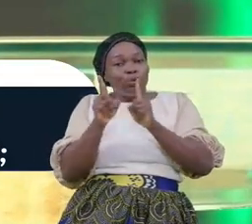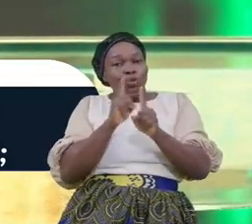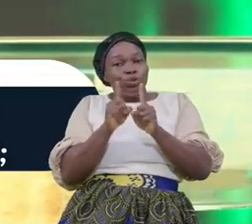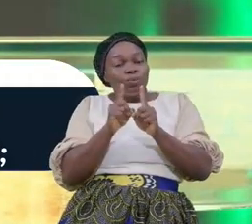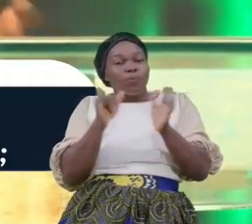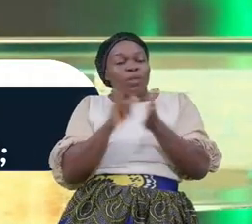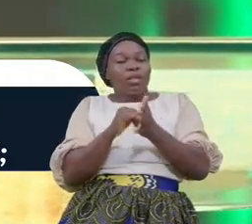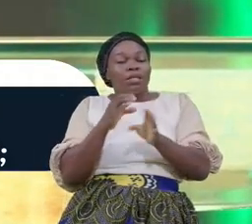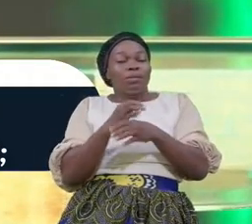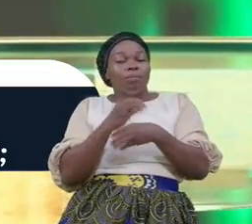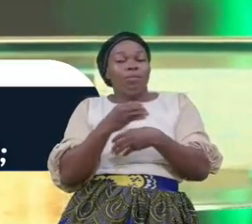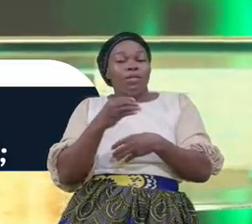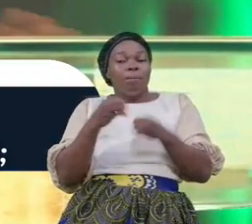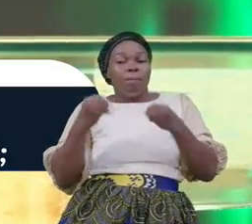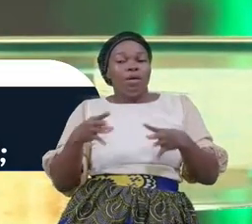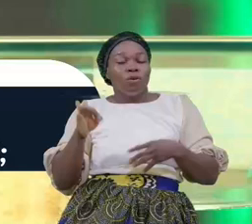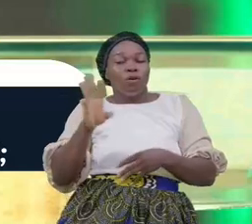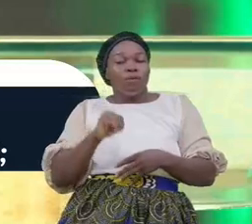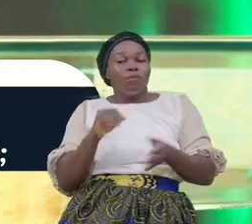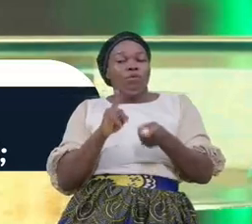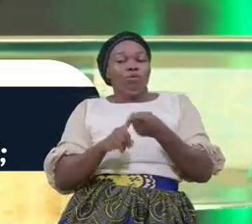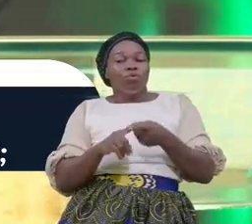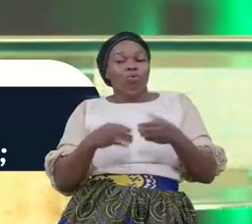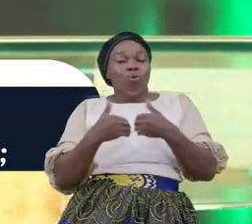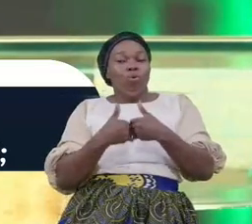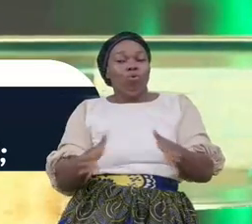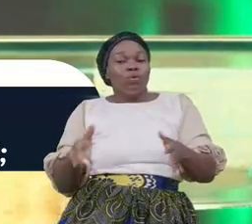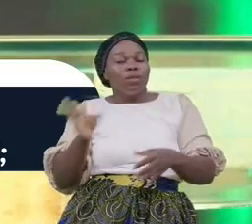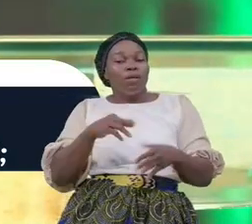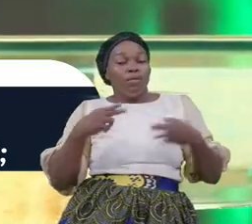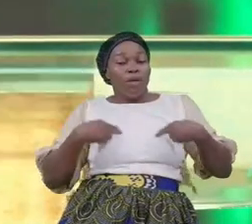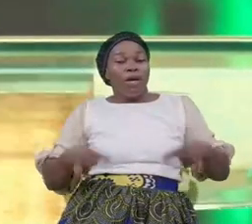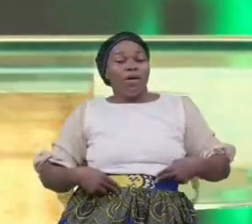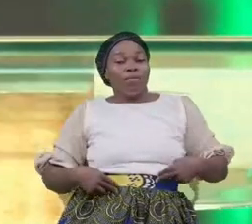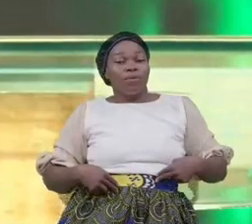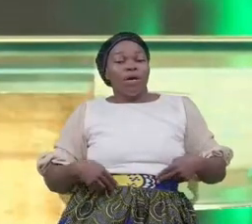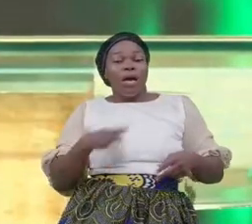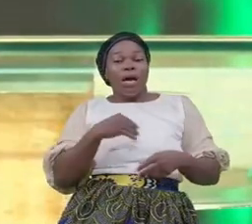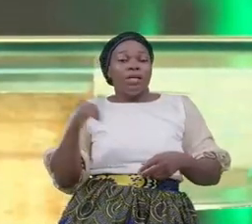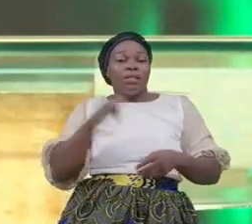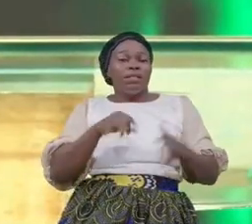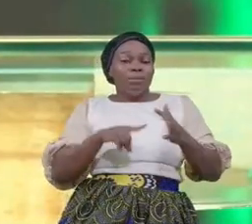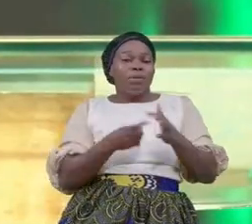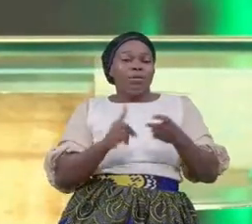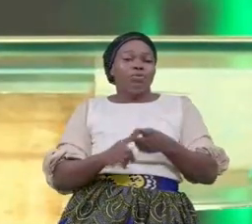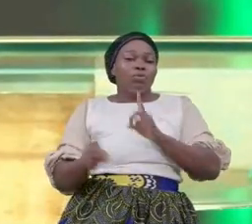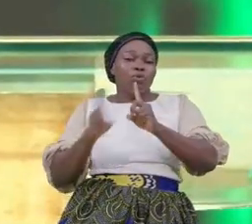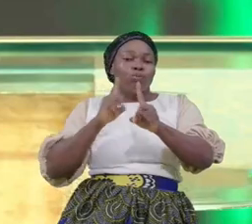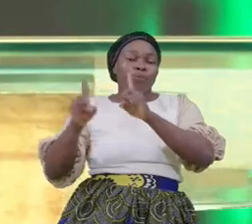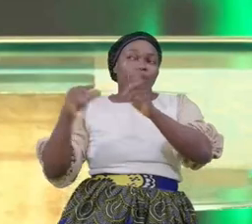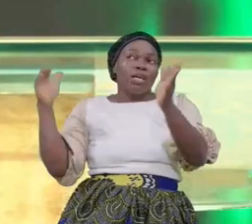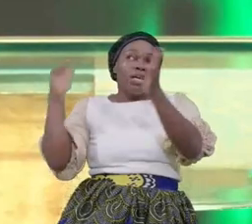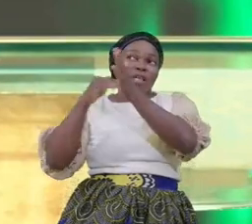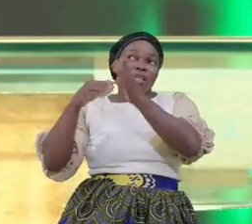contrôlées, ce qui a fait que beaucoup d'entre eux ont perdu la santé. Ils parlaient contre Dieu, ils commençaient à parler contre Moïse, et